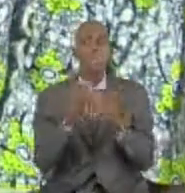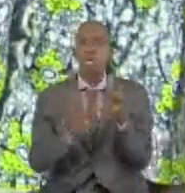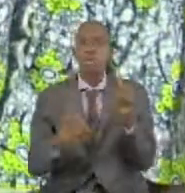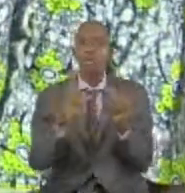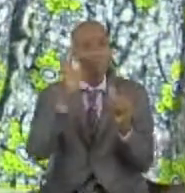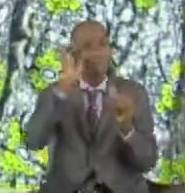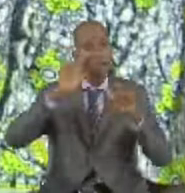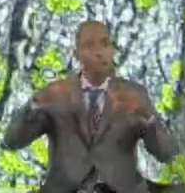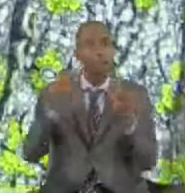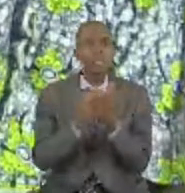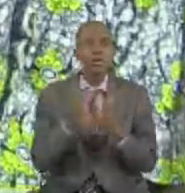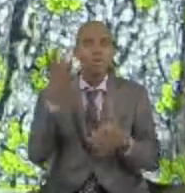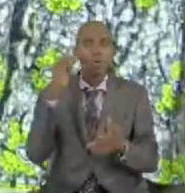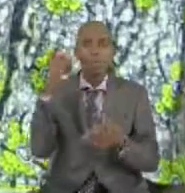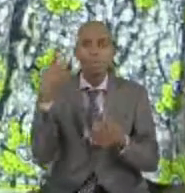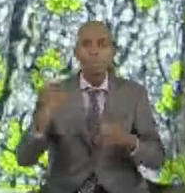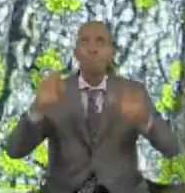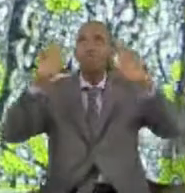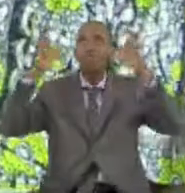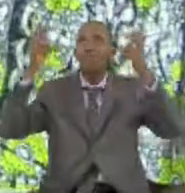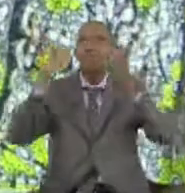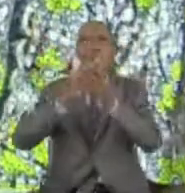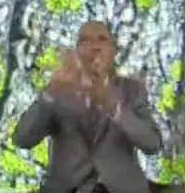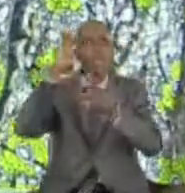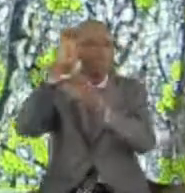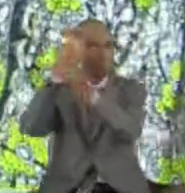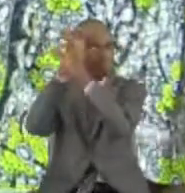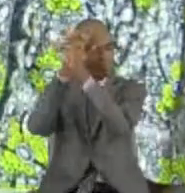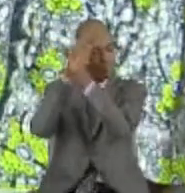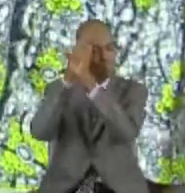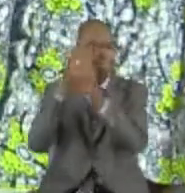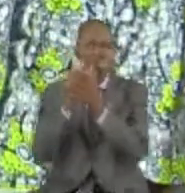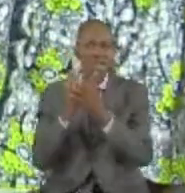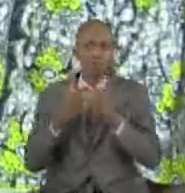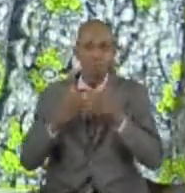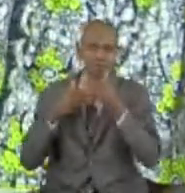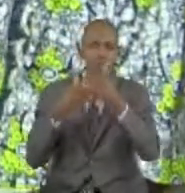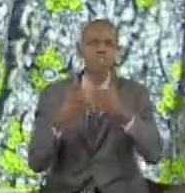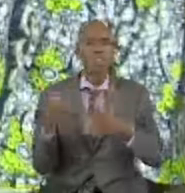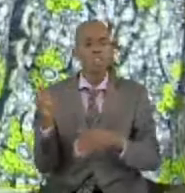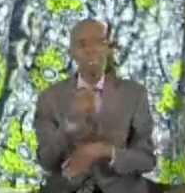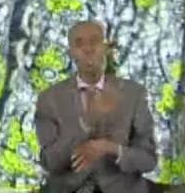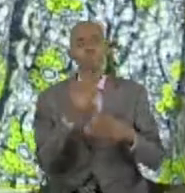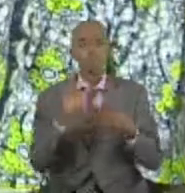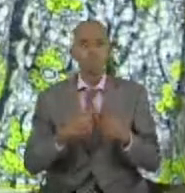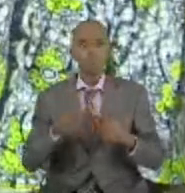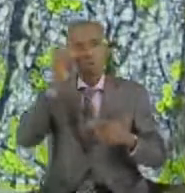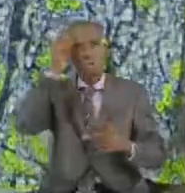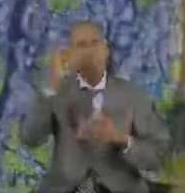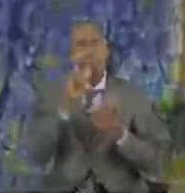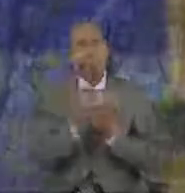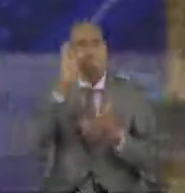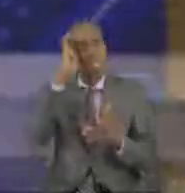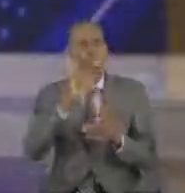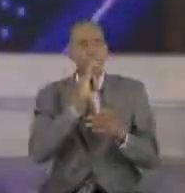passé et ce avec un seul mot d'ordre que le concert c'est ce qui l'a poussé à comprendre pour dit que parce que se sauver pour